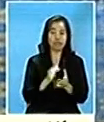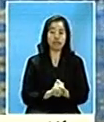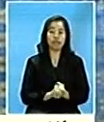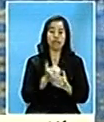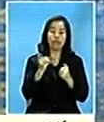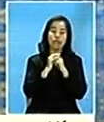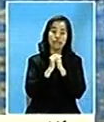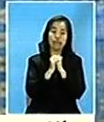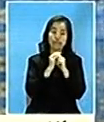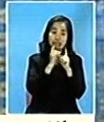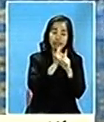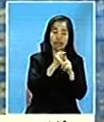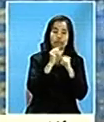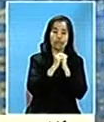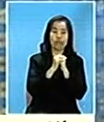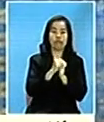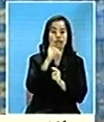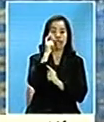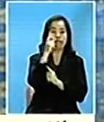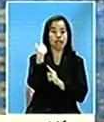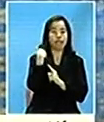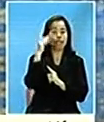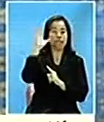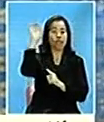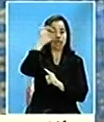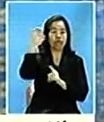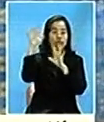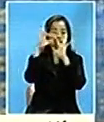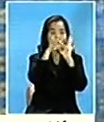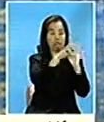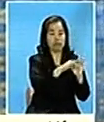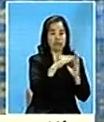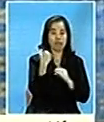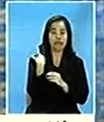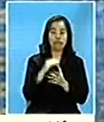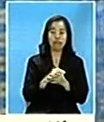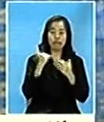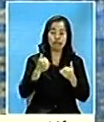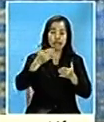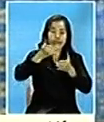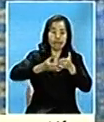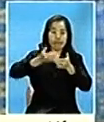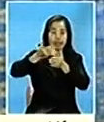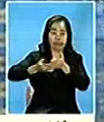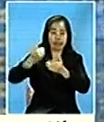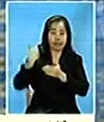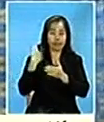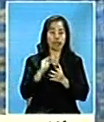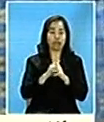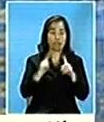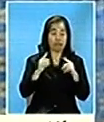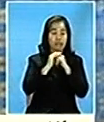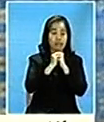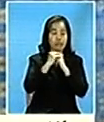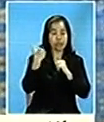ก็พึ่งพาการส่งออกไปที่ยุโรปและอเมริกาก็จะพลอยชะงักกันไปด้วยแต่จีนก็มีโอก